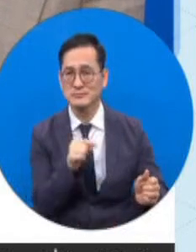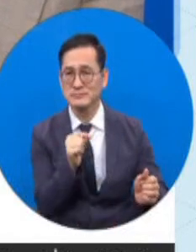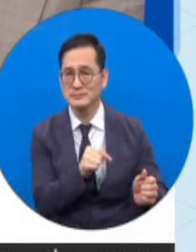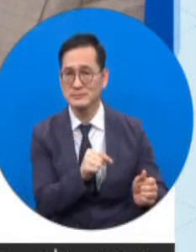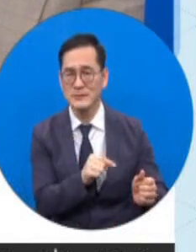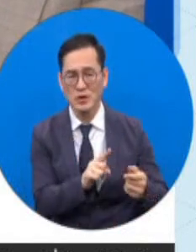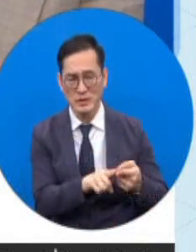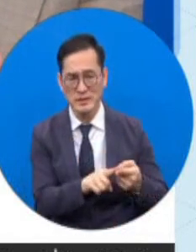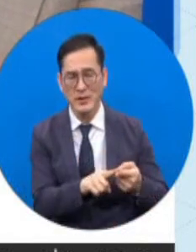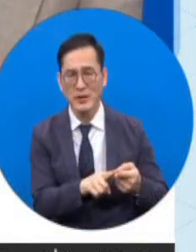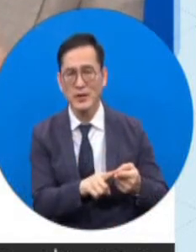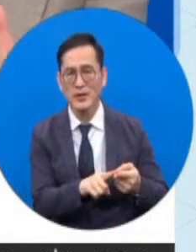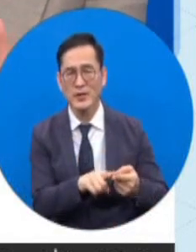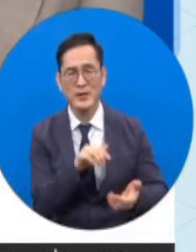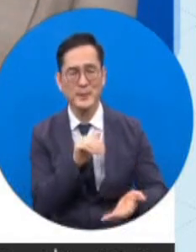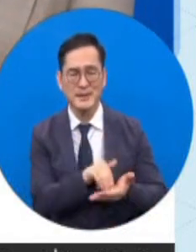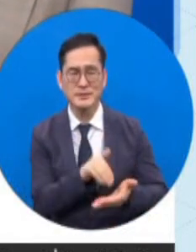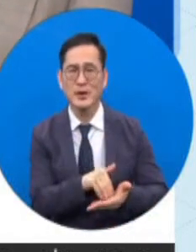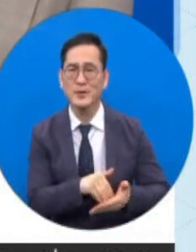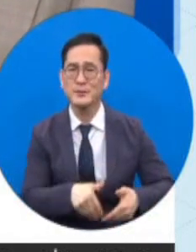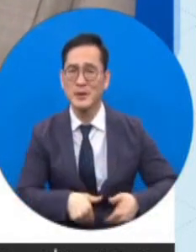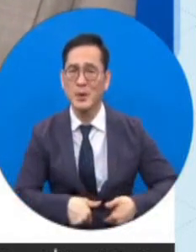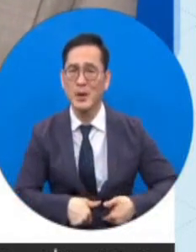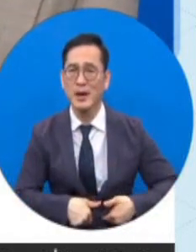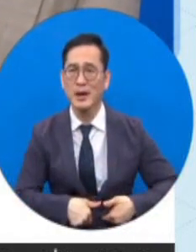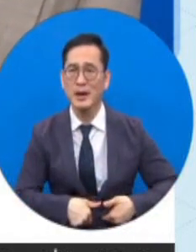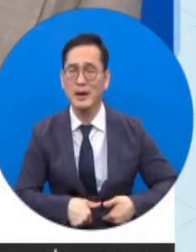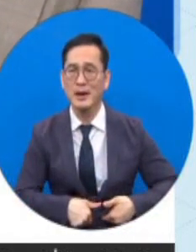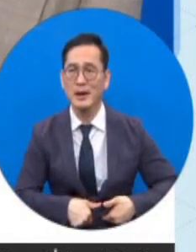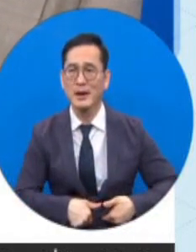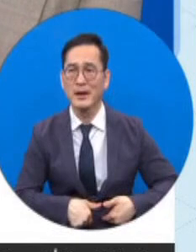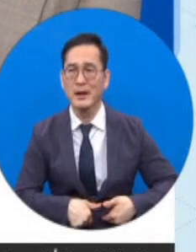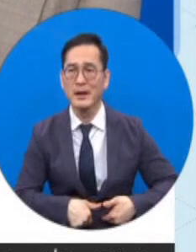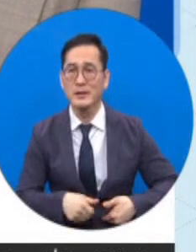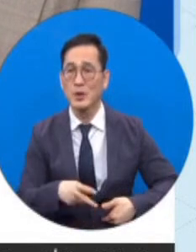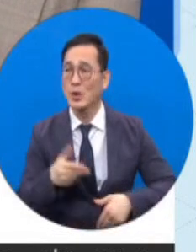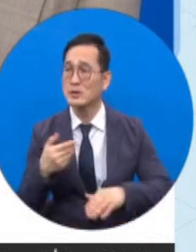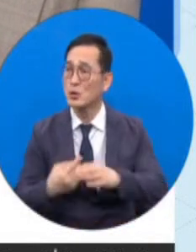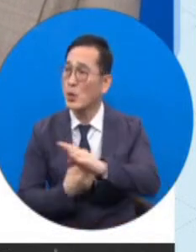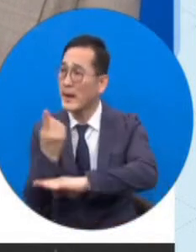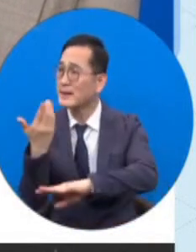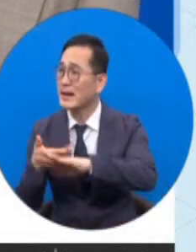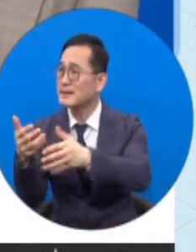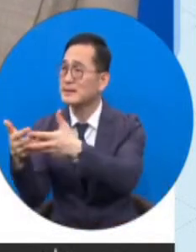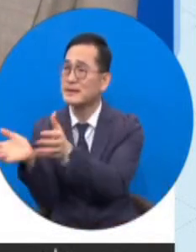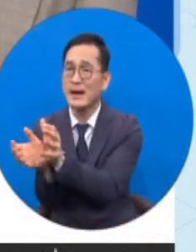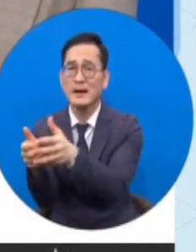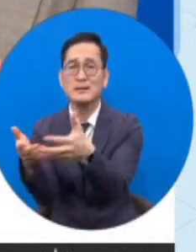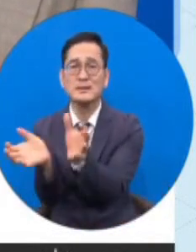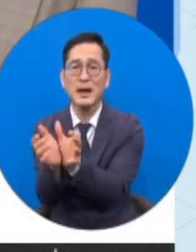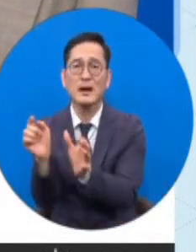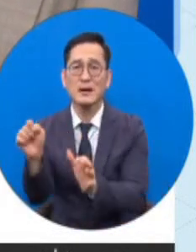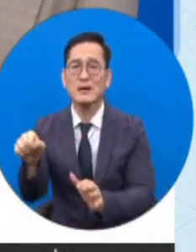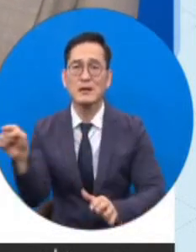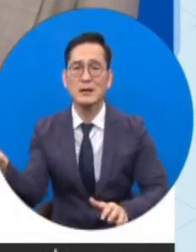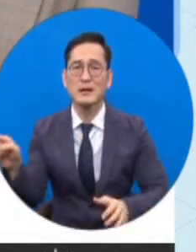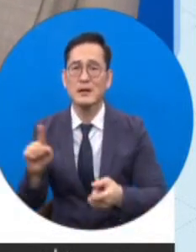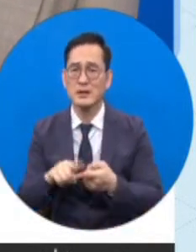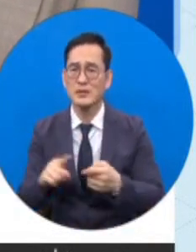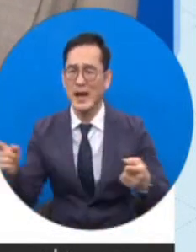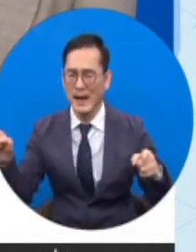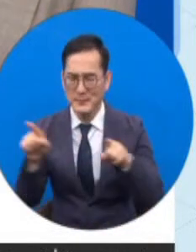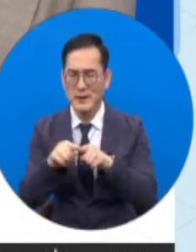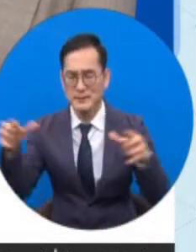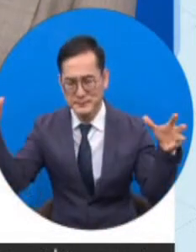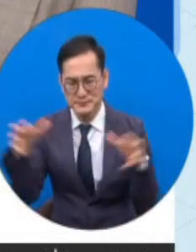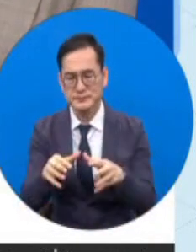정치권의 문제로까지 해서 같이 들여다보 여지가 있는 지는 함께 논의해 볼 필요가 있을 것 같습니다 사실 이게 뭐 착장 유튜버 에서